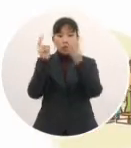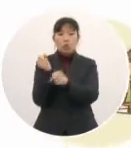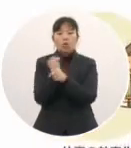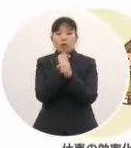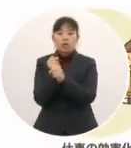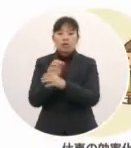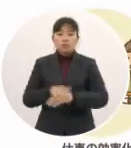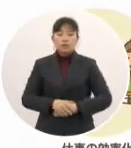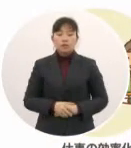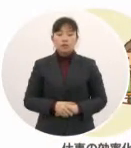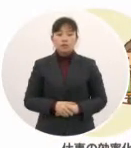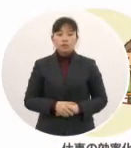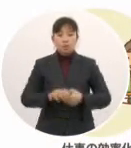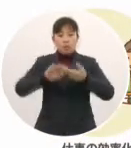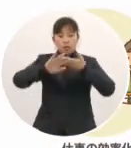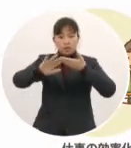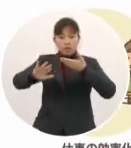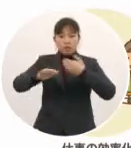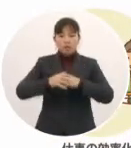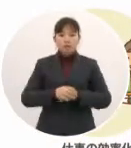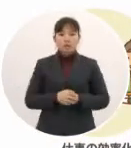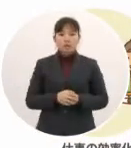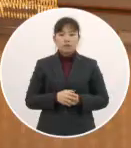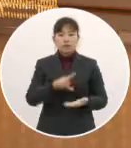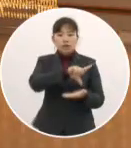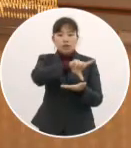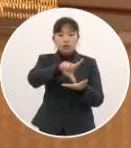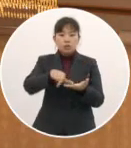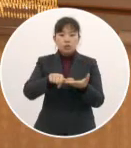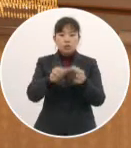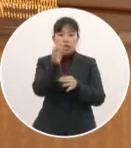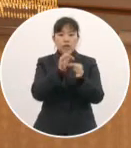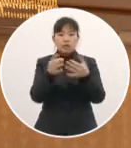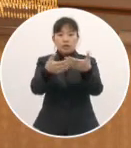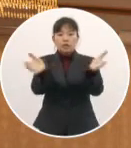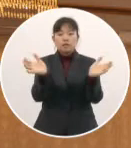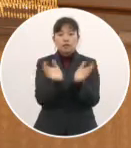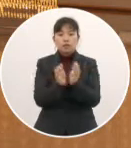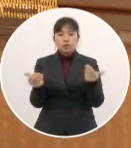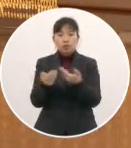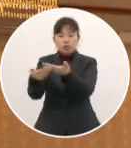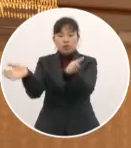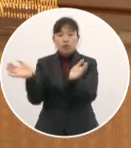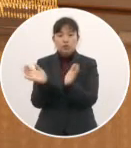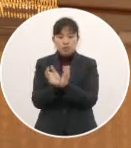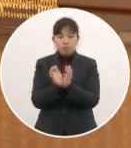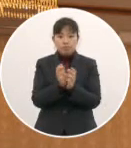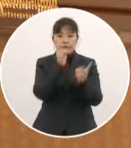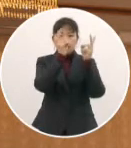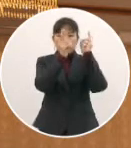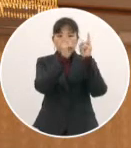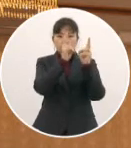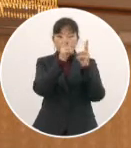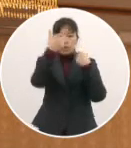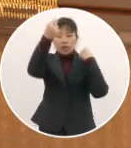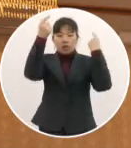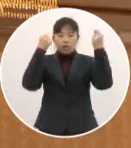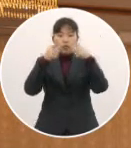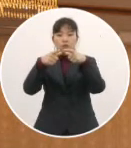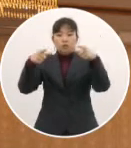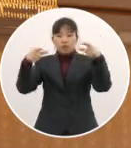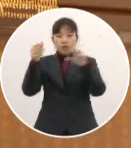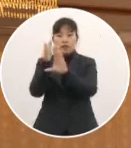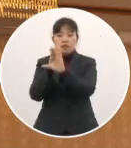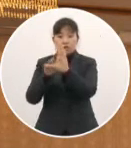んだ。その他にも地元経済団体や労働団体、企業、大学、